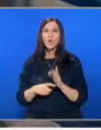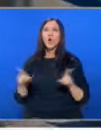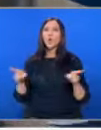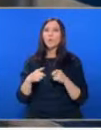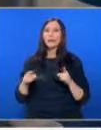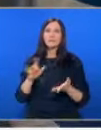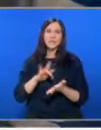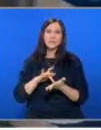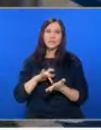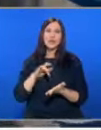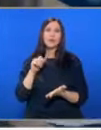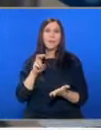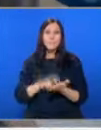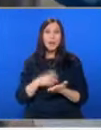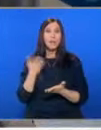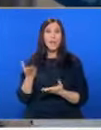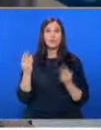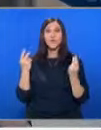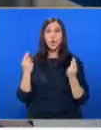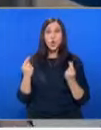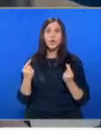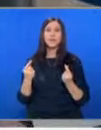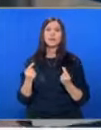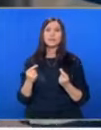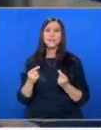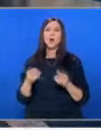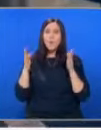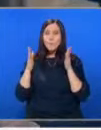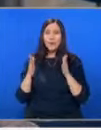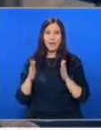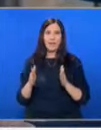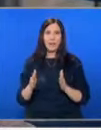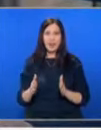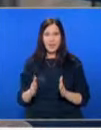Управителя на Централната банка и неговата роля са изрично дефинирани в